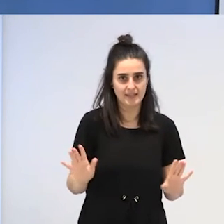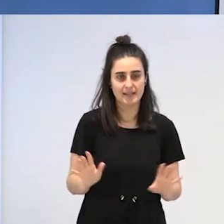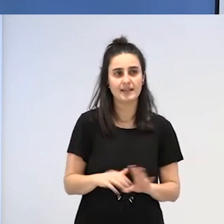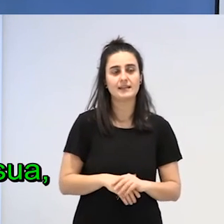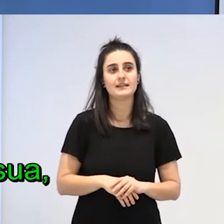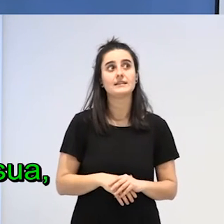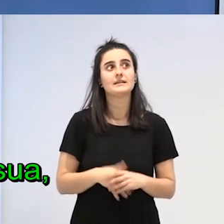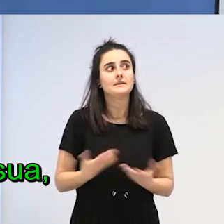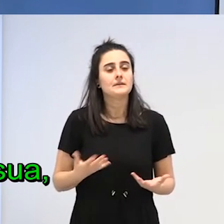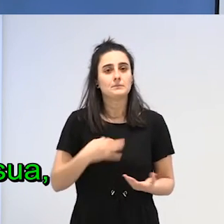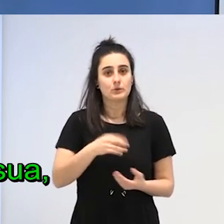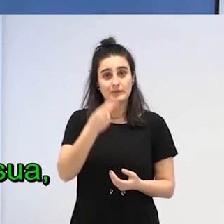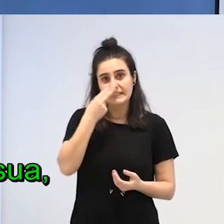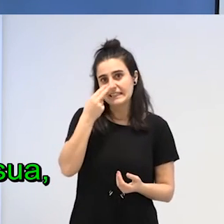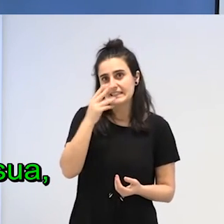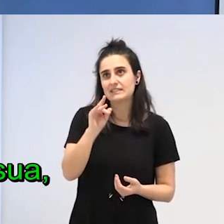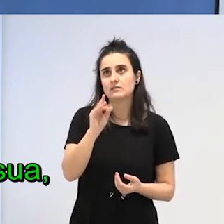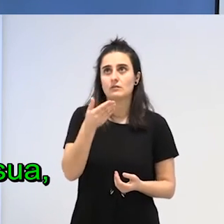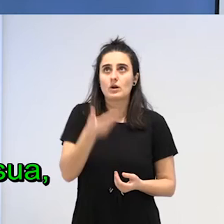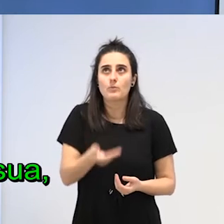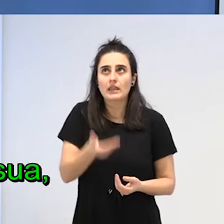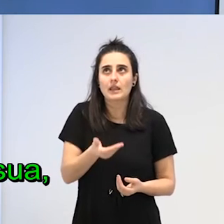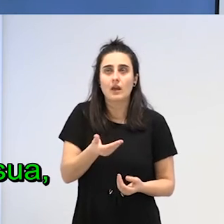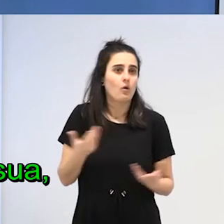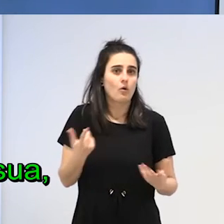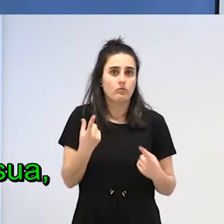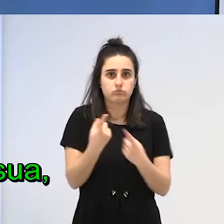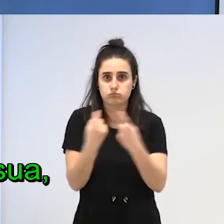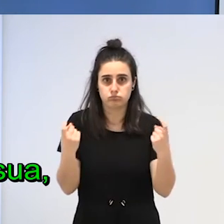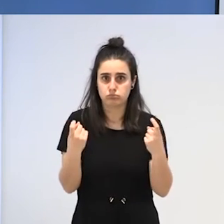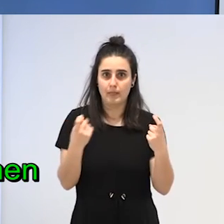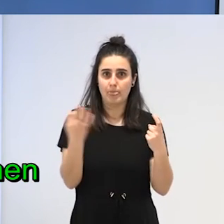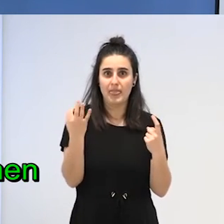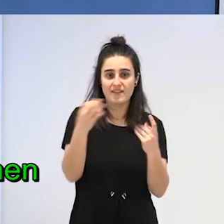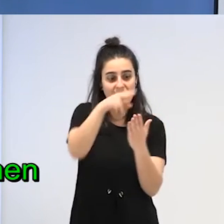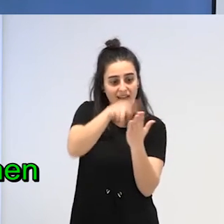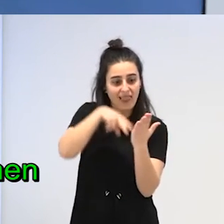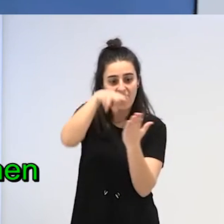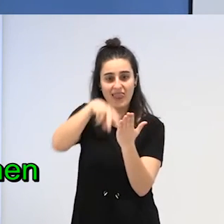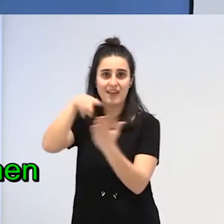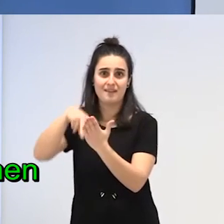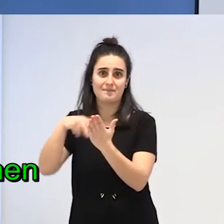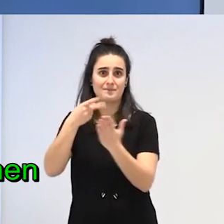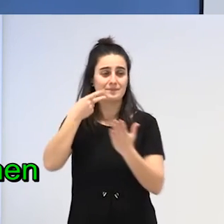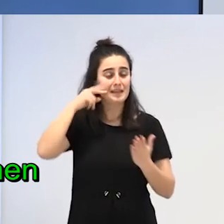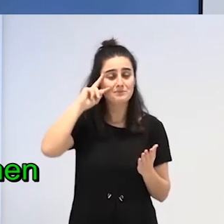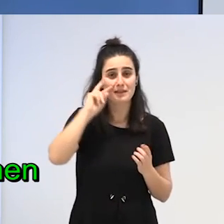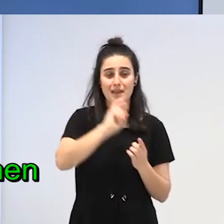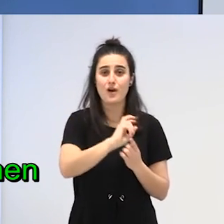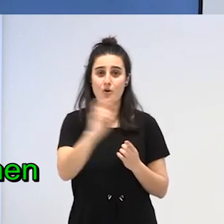eta bueno, interesgarria, garrantzitsua, ezinbestekoa irakurtzea beste